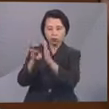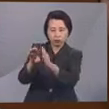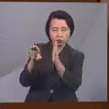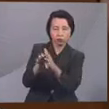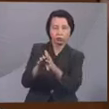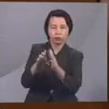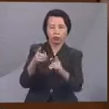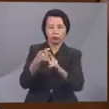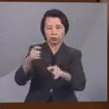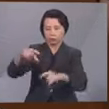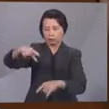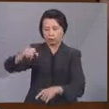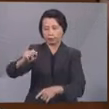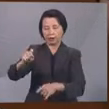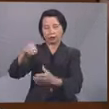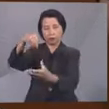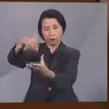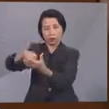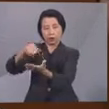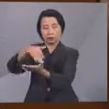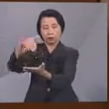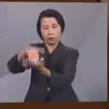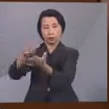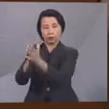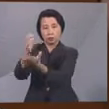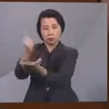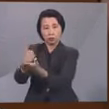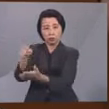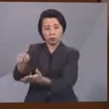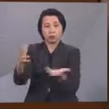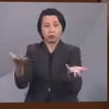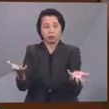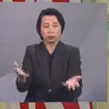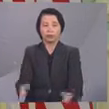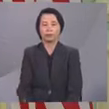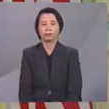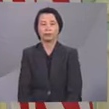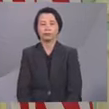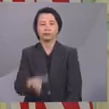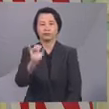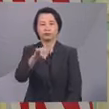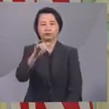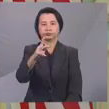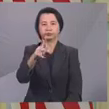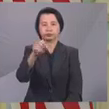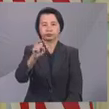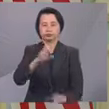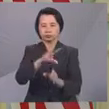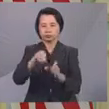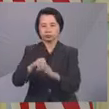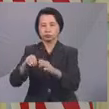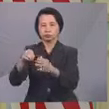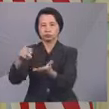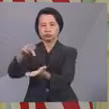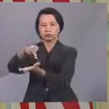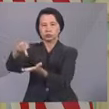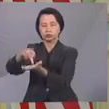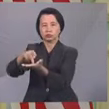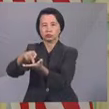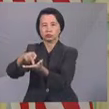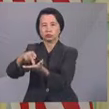sampel-sampel parti yang ditahan di depo berkenaan? Terima kasih. Kes yang melibatkan depo di